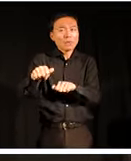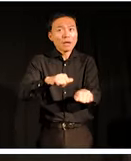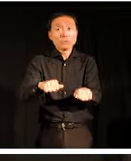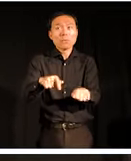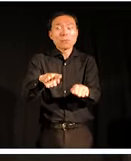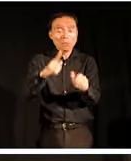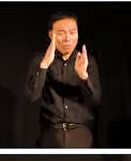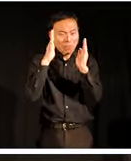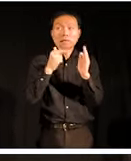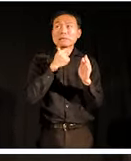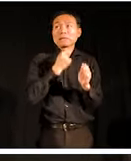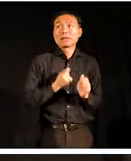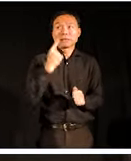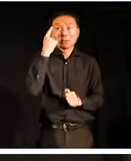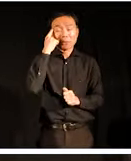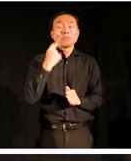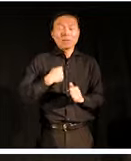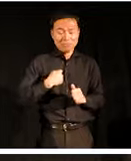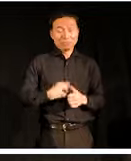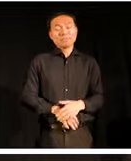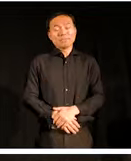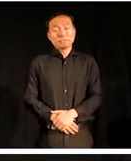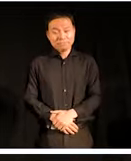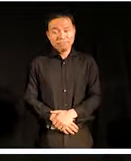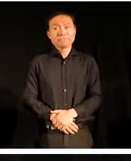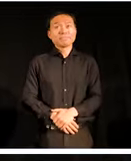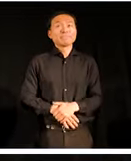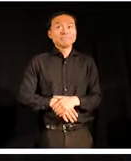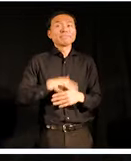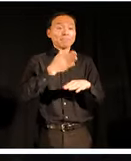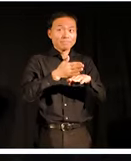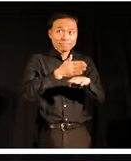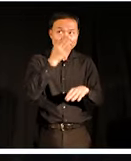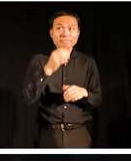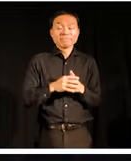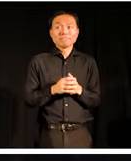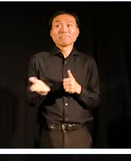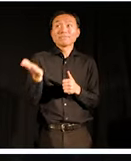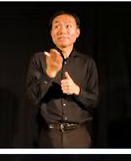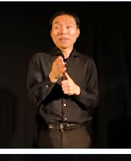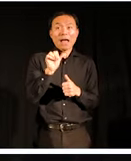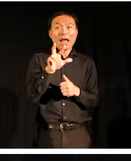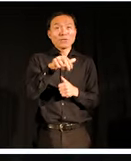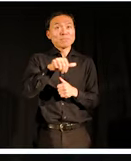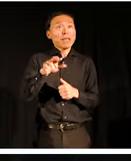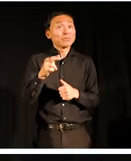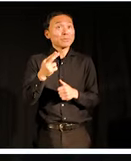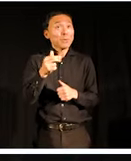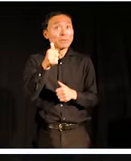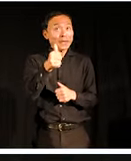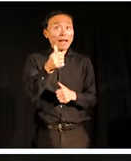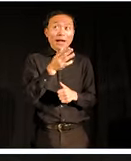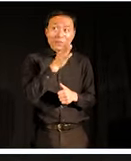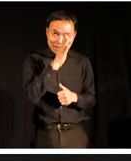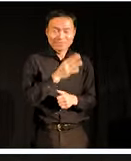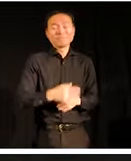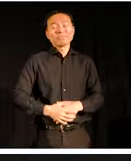いうのを今後ちょっとやっていきたいなっていう風に思っていますはいありがとうございますさあ続いてアルベルトさんお願いします